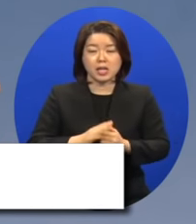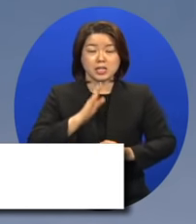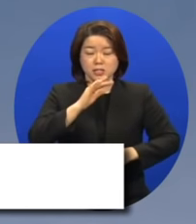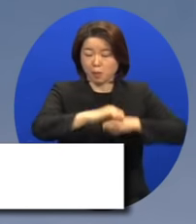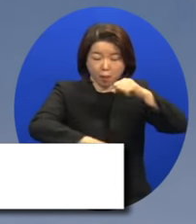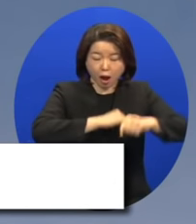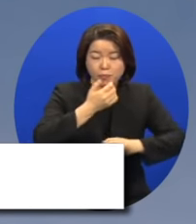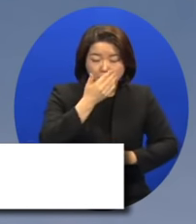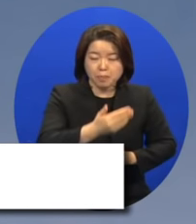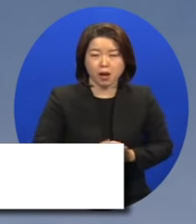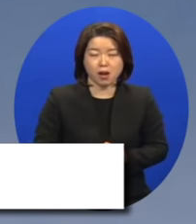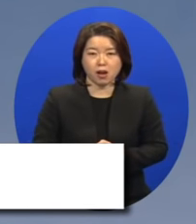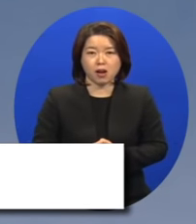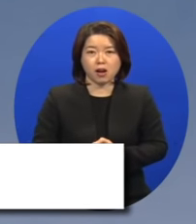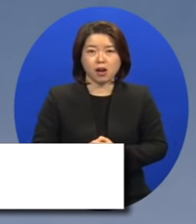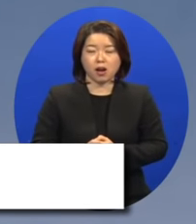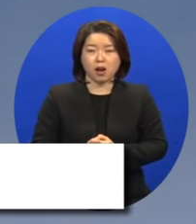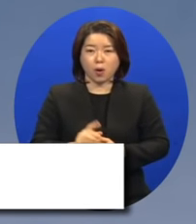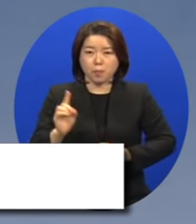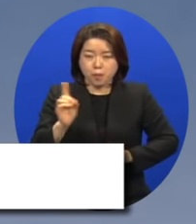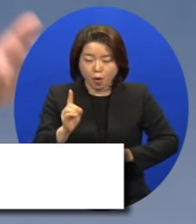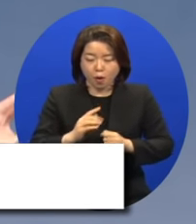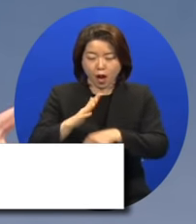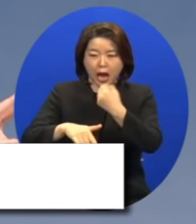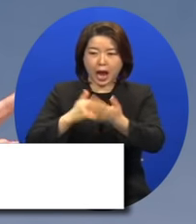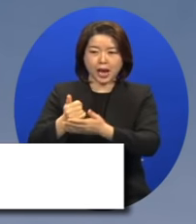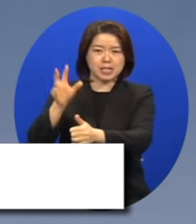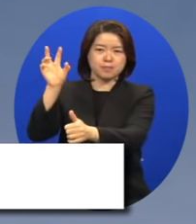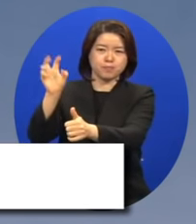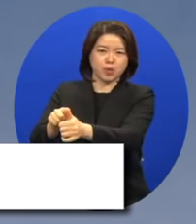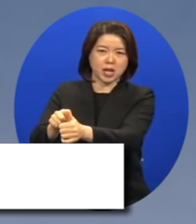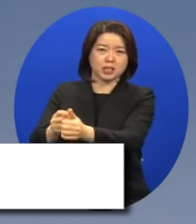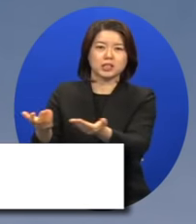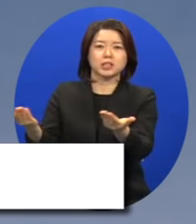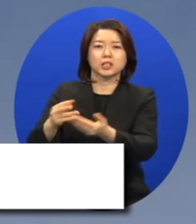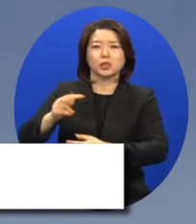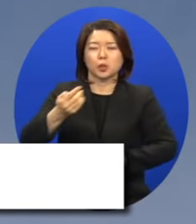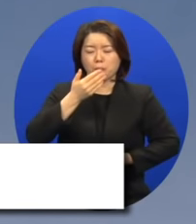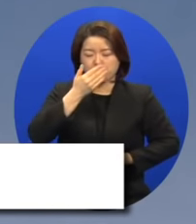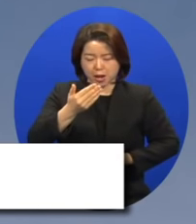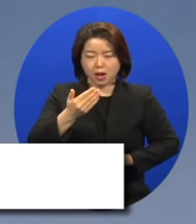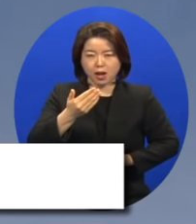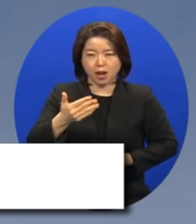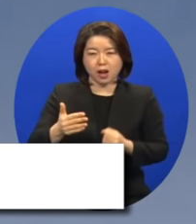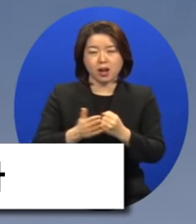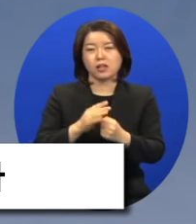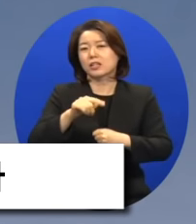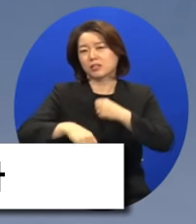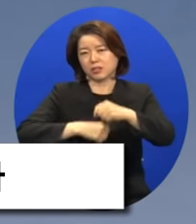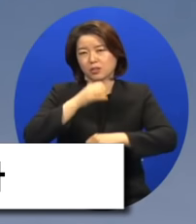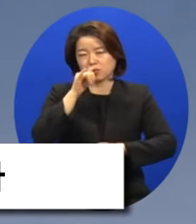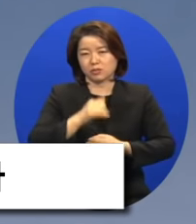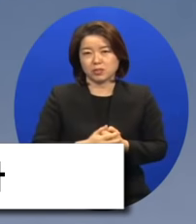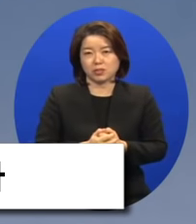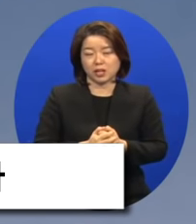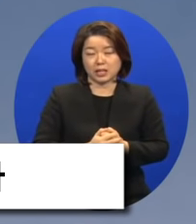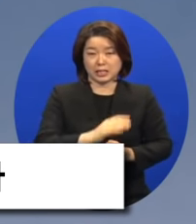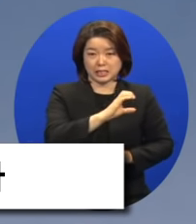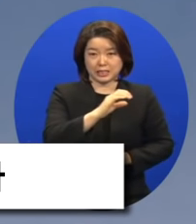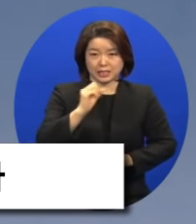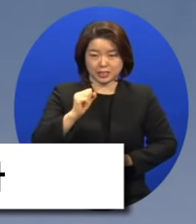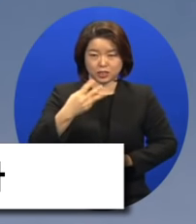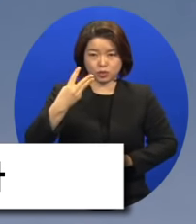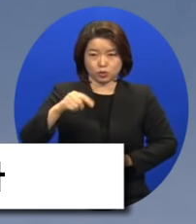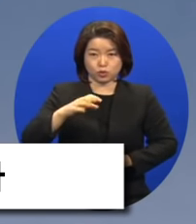싶은대로한다는것을의미하기때문입니다 .자유는심지어 신을배신할가능성까지허용한다.C.S. 루이스